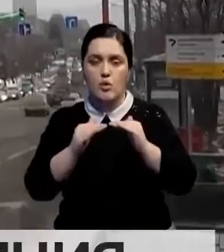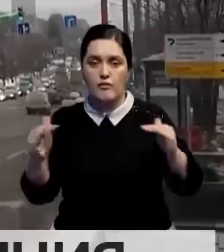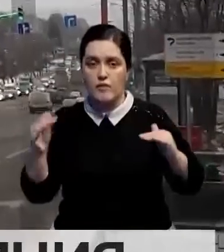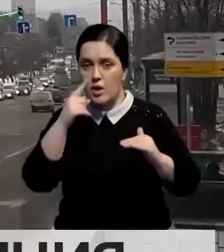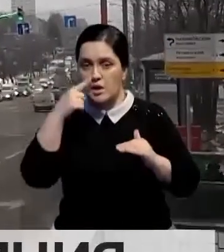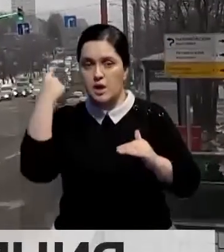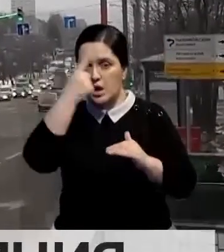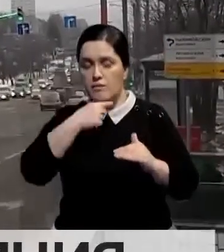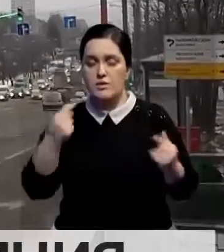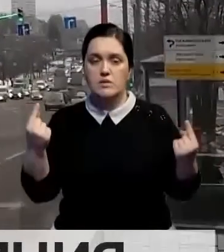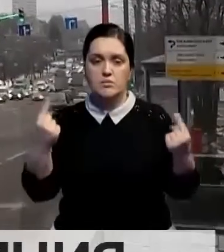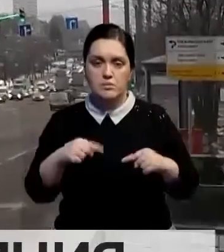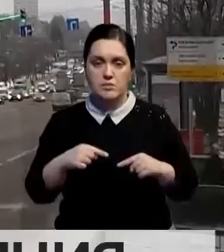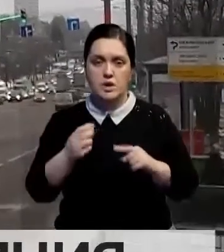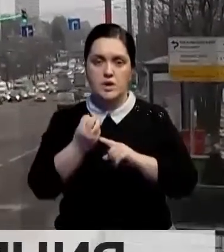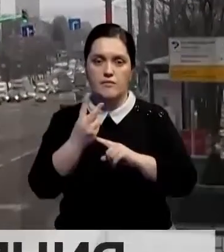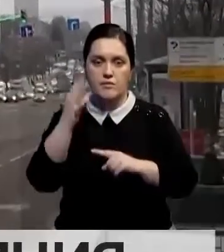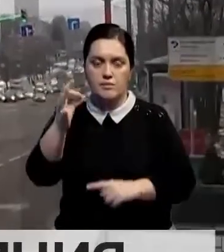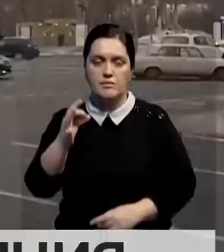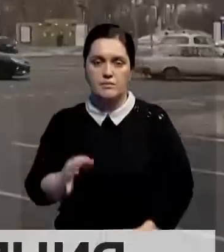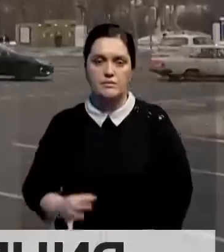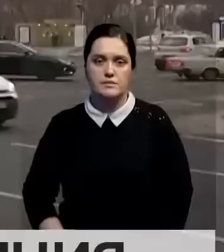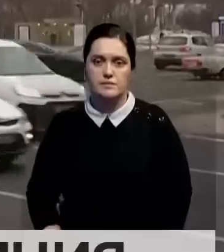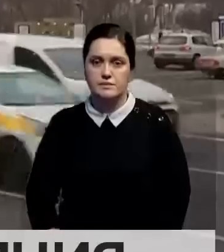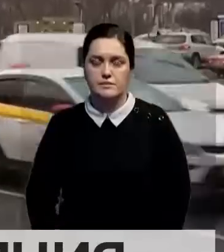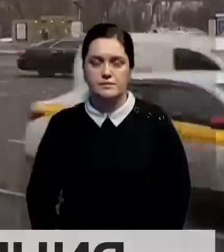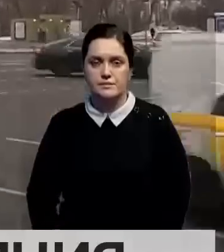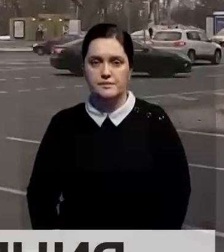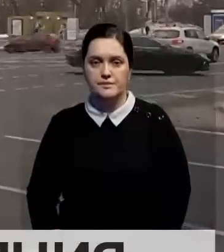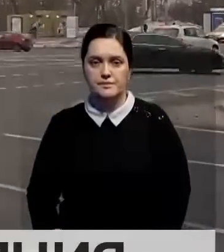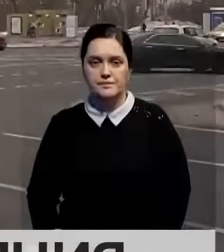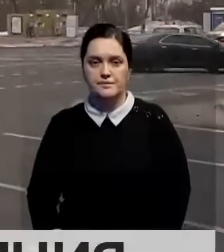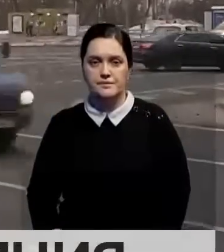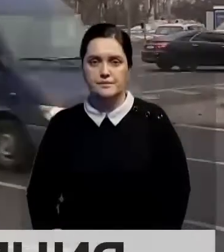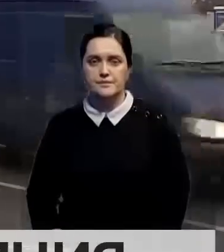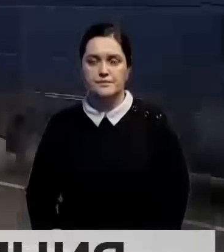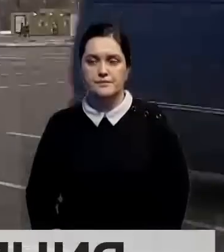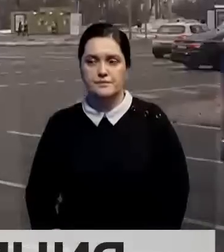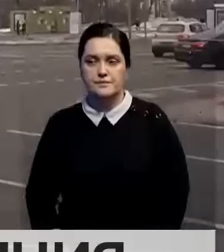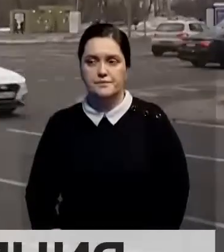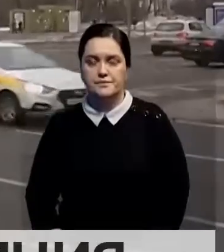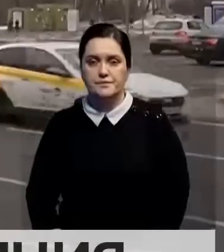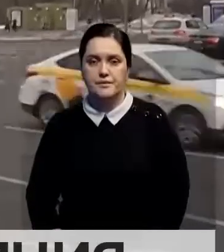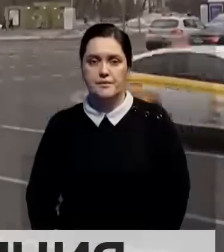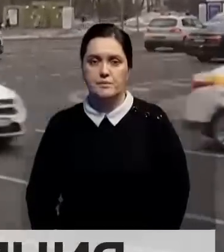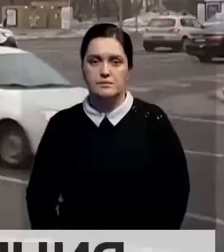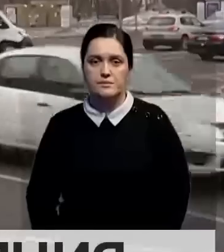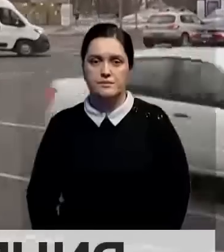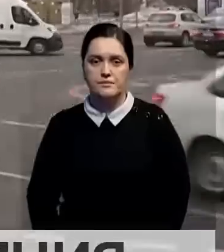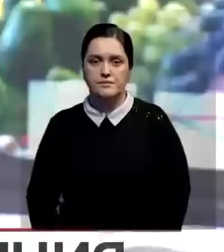стране составила около 12%. Дана Нуржан, Шахзод Гамиров, Россия, Хабар 24.